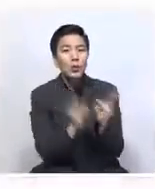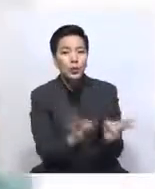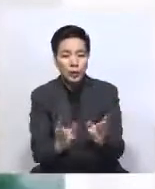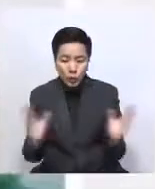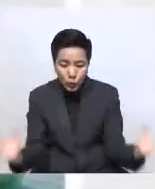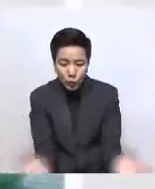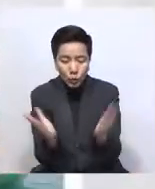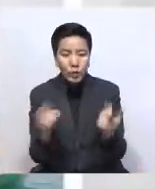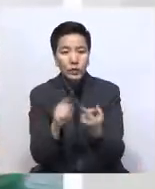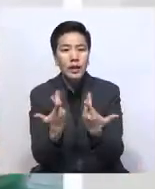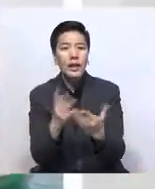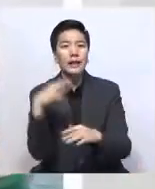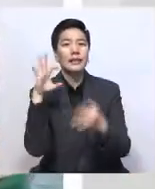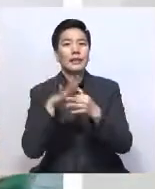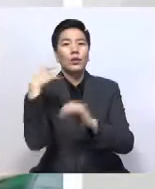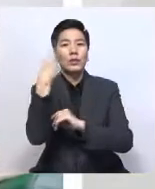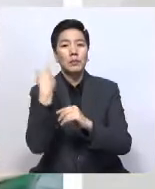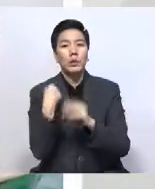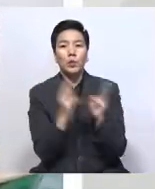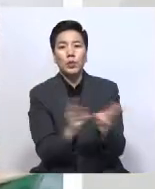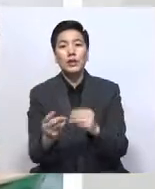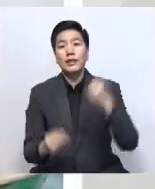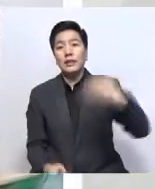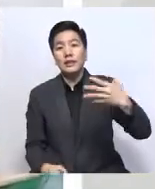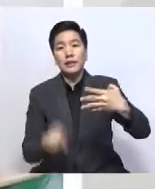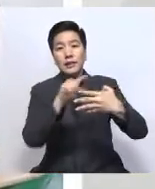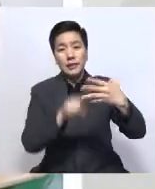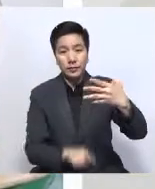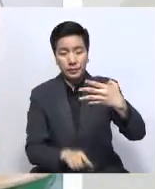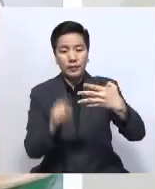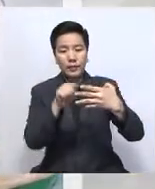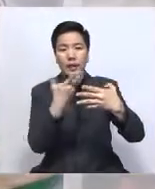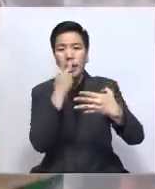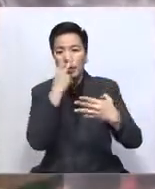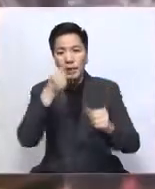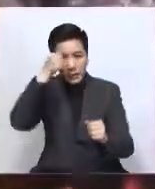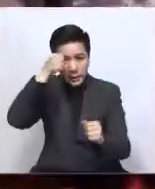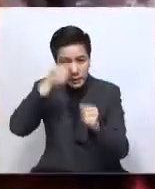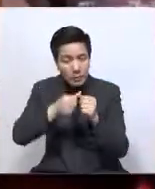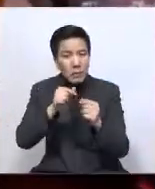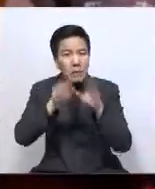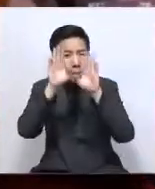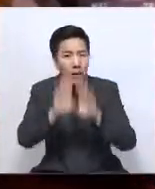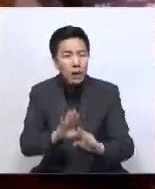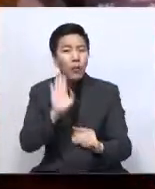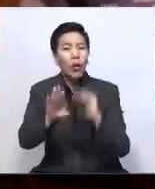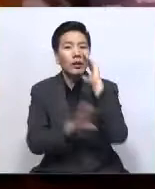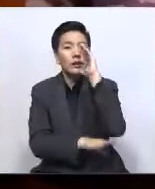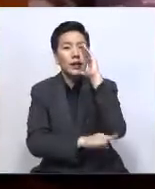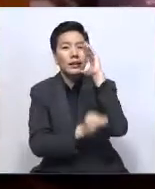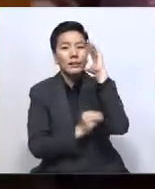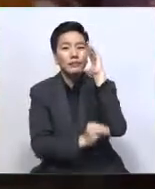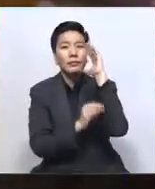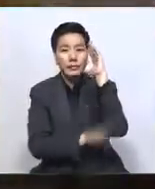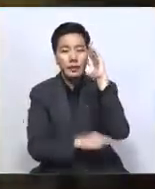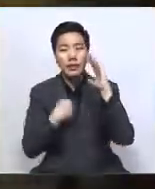ส่งเสริมและกระตุ้นการท่องเที่ยว4มาตรการได้แก่การสร้างภาพจำใหม่จังหวัดชายแดนจังหวัดภาคใต้ชายแดนนะคะ